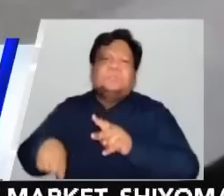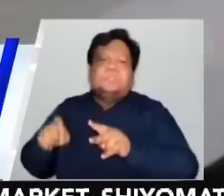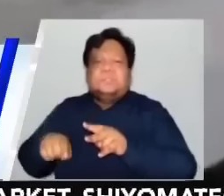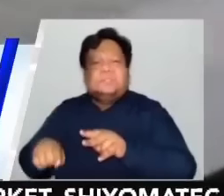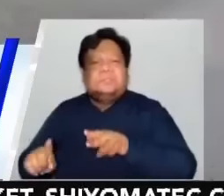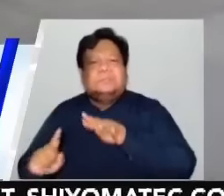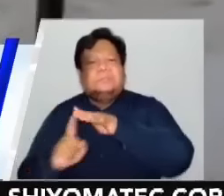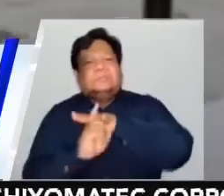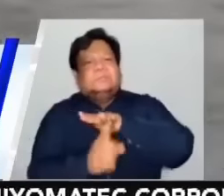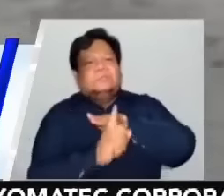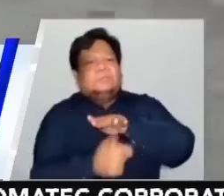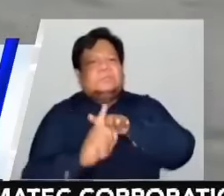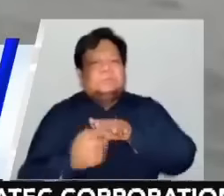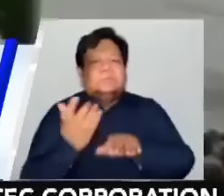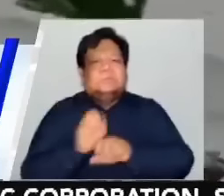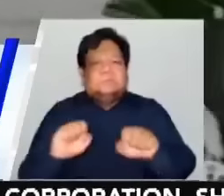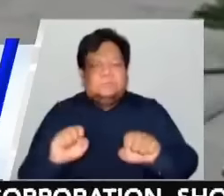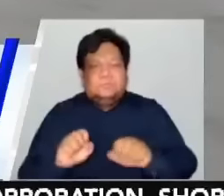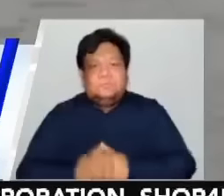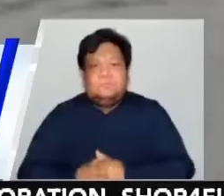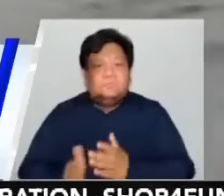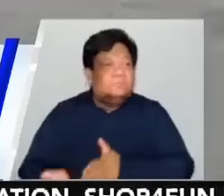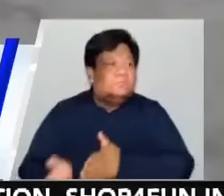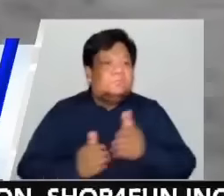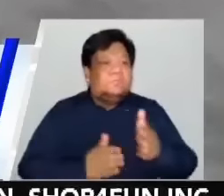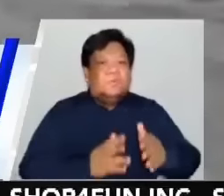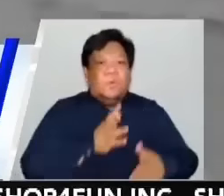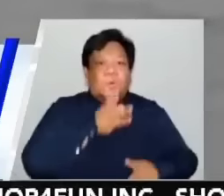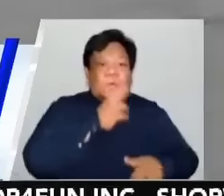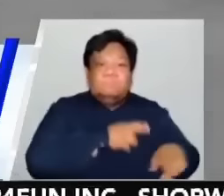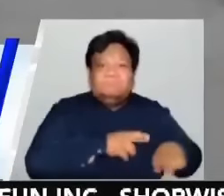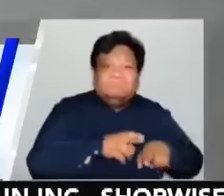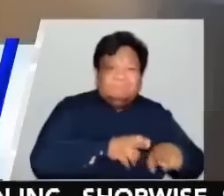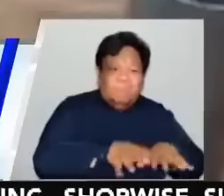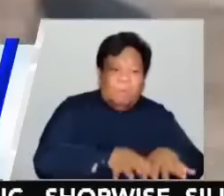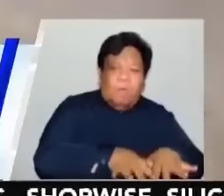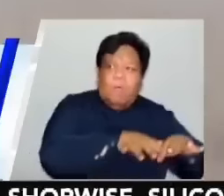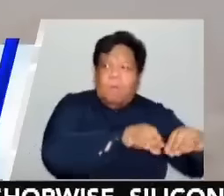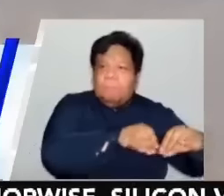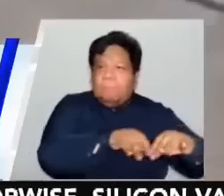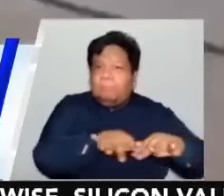Muntik na ring abutin ng ilog ang mga bahay sa ibang barangay.